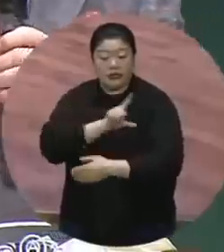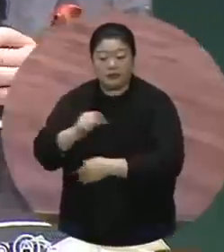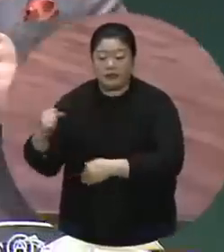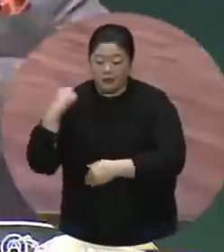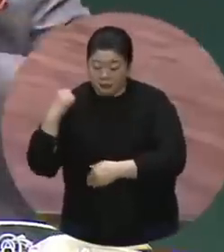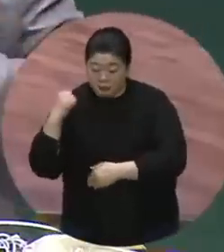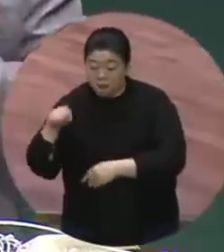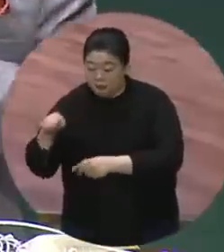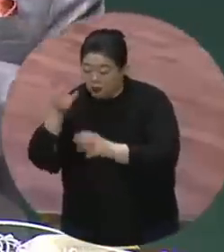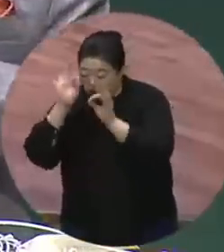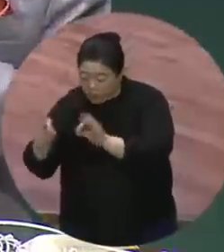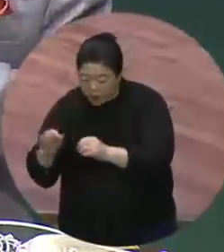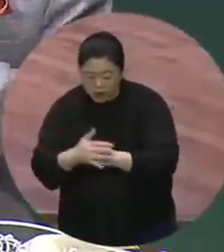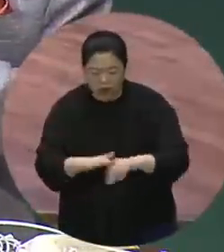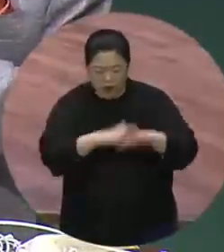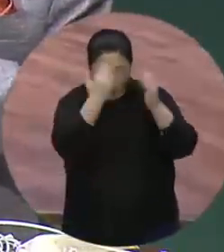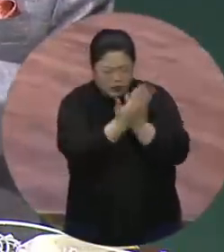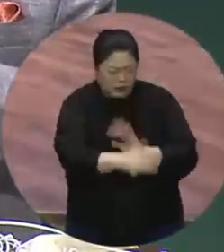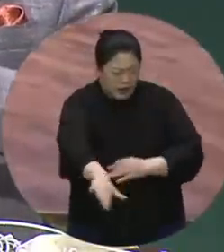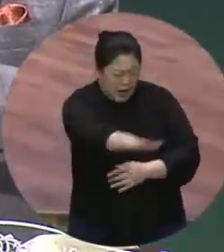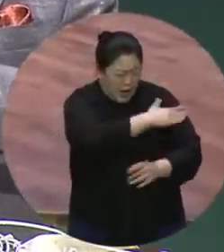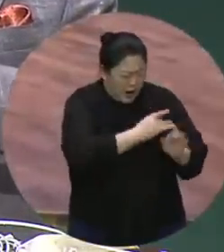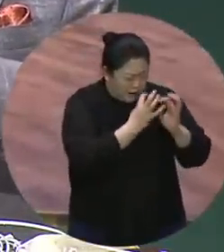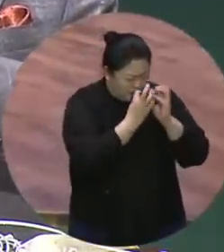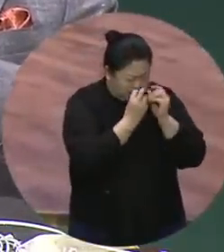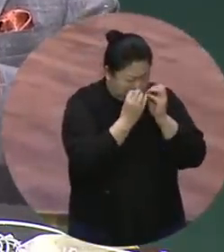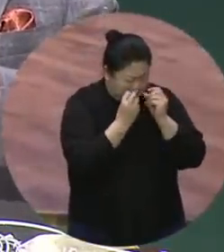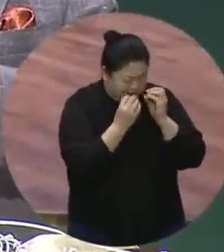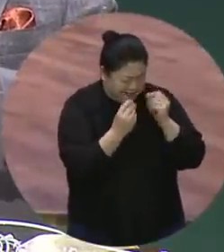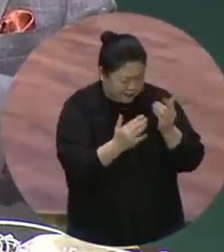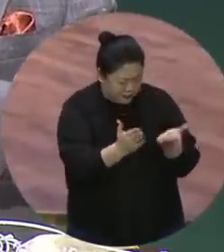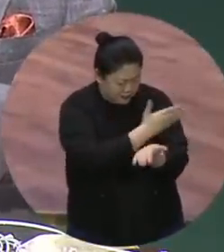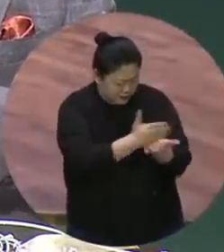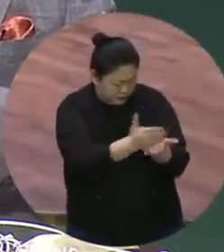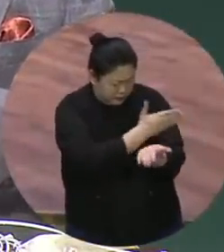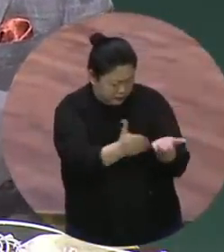세상의 모든 영을 다 섬멸할 수 있는